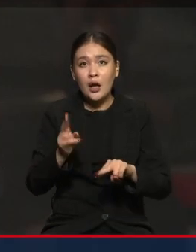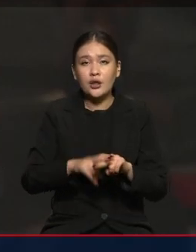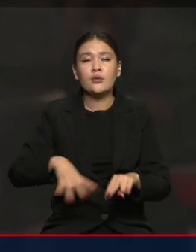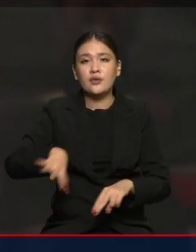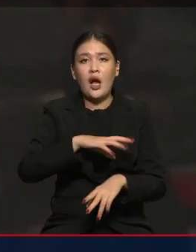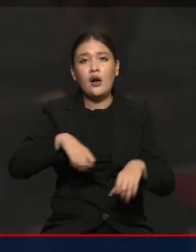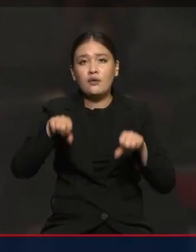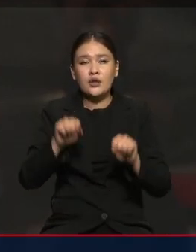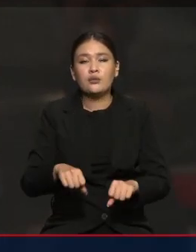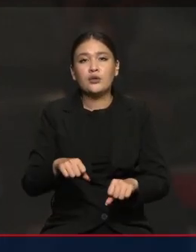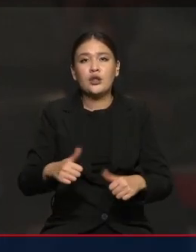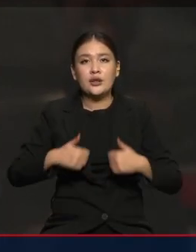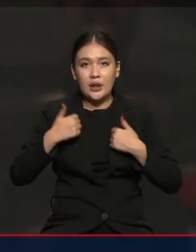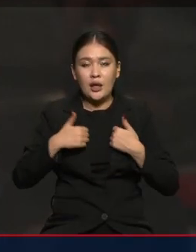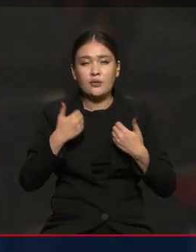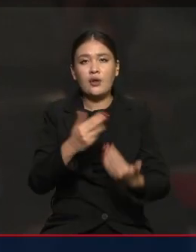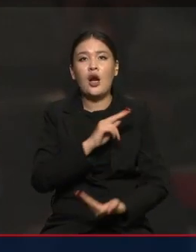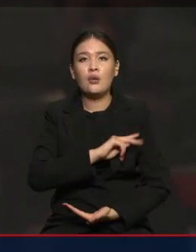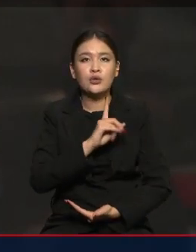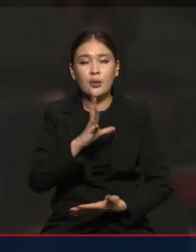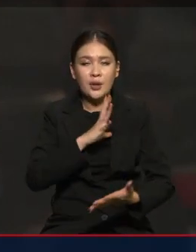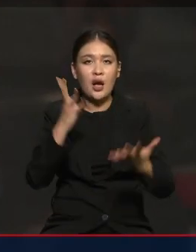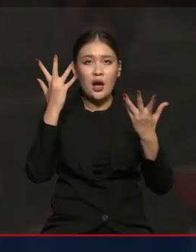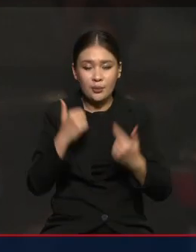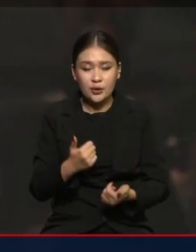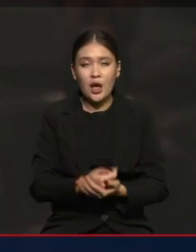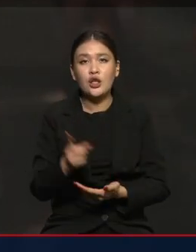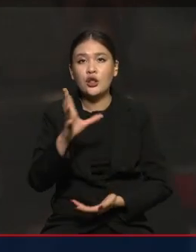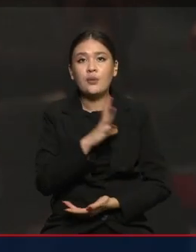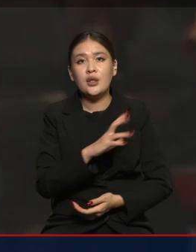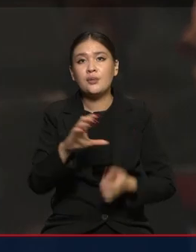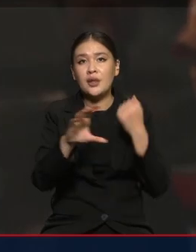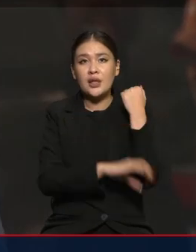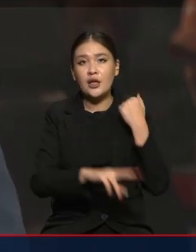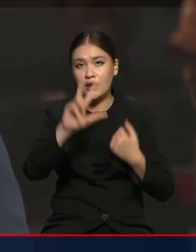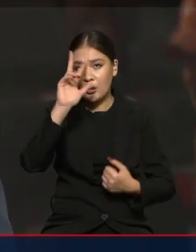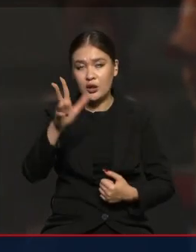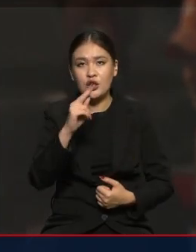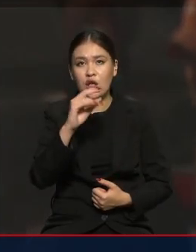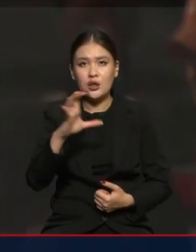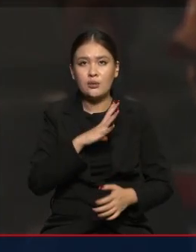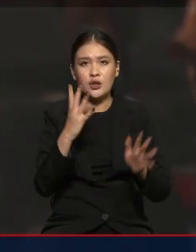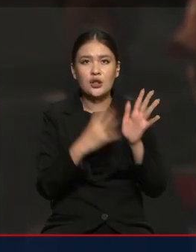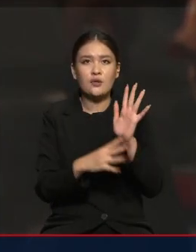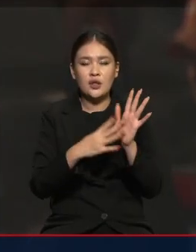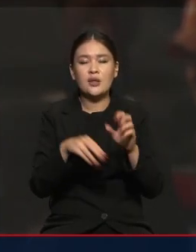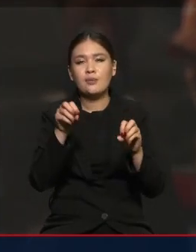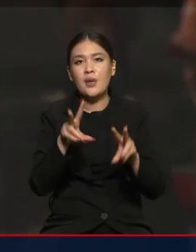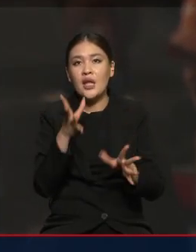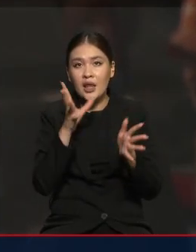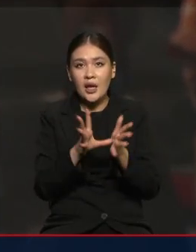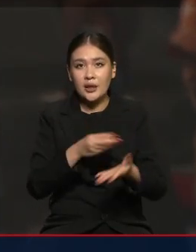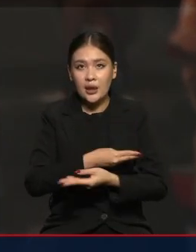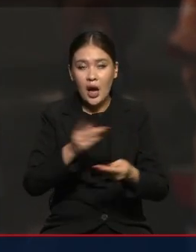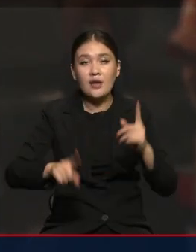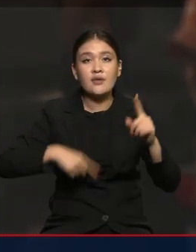все возможное, чтобы сделать вашу работу более комфортной. За последние 3 года ДЧС было передано 90 единиц спецтехники, а в